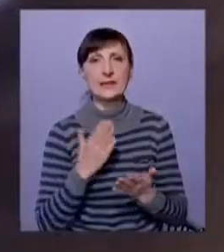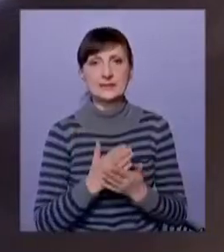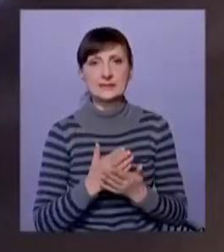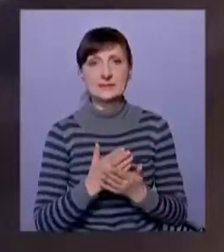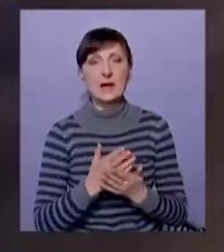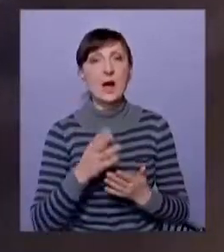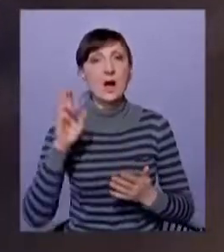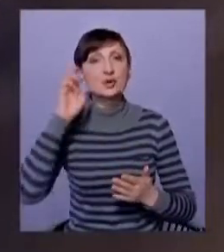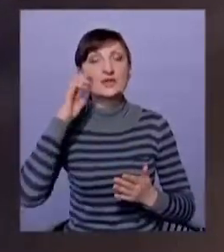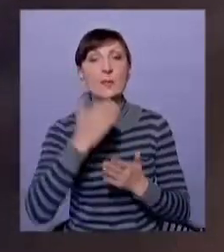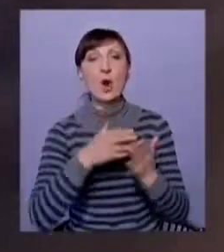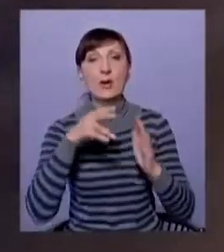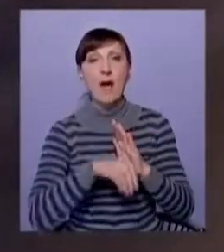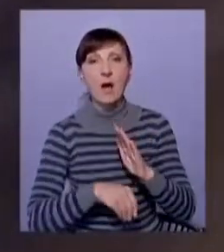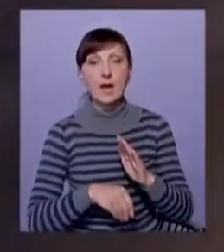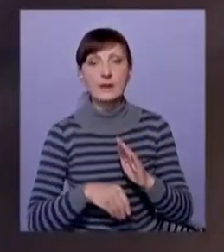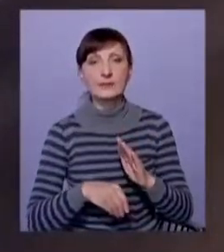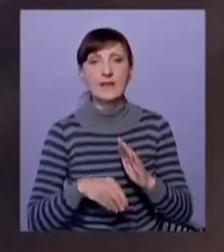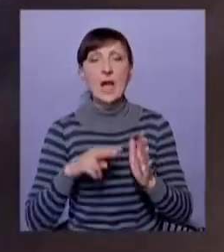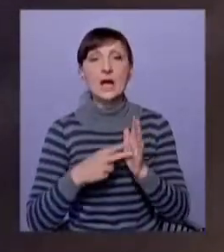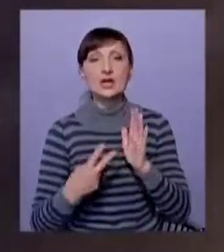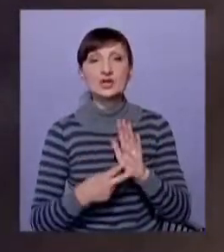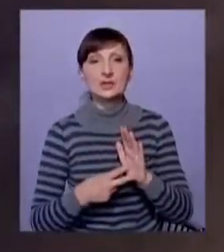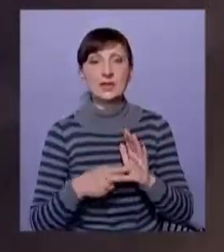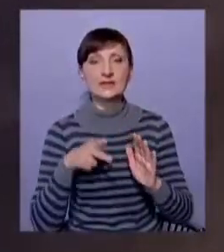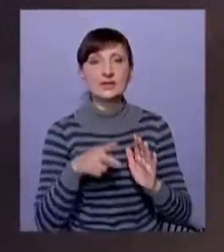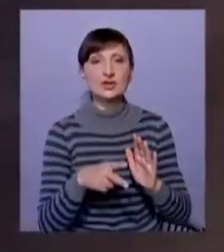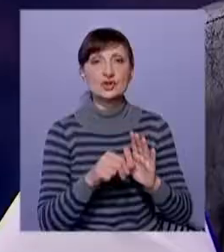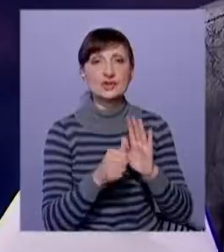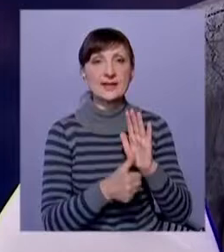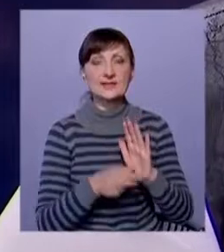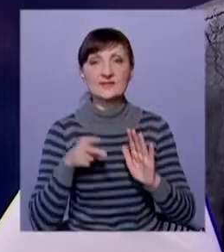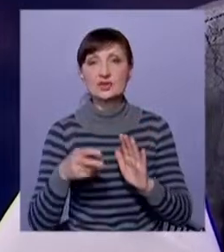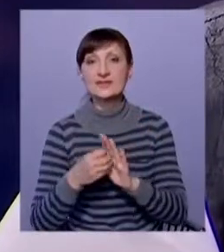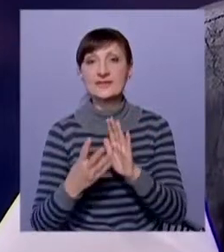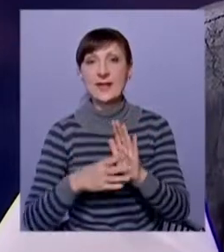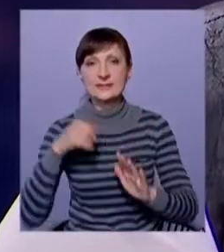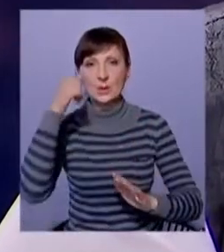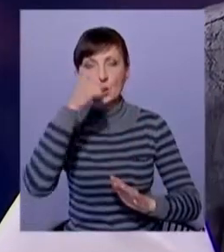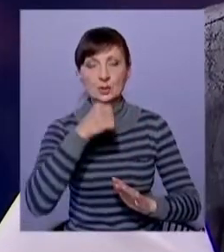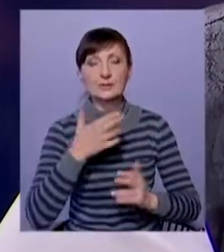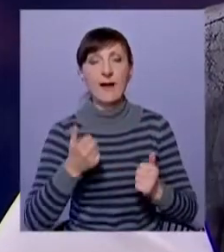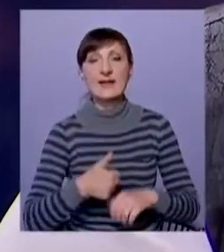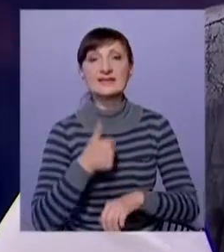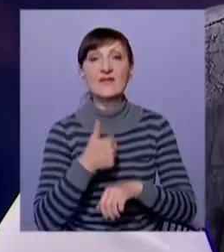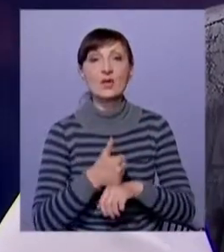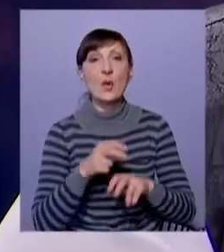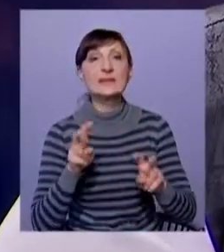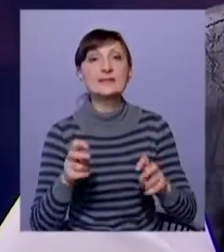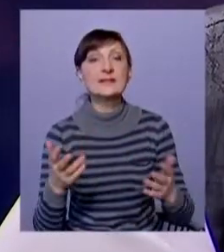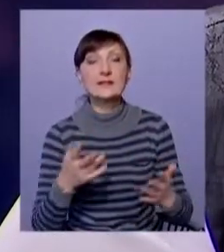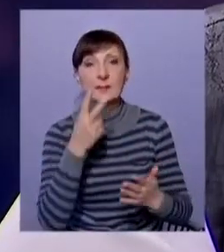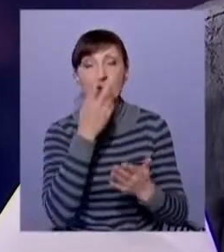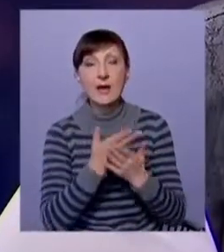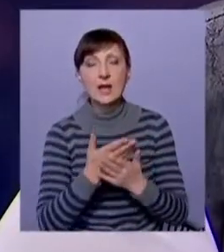в государственную программу «Один Саулык», рассчитанную на 16-19 годы. И, соответственно, основным индикатором является